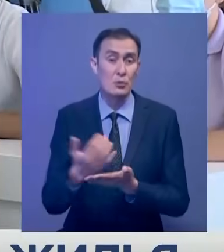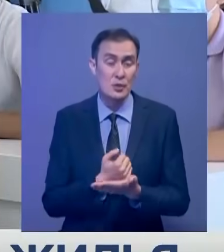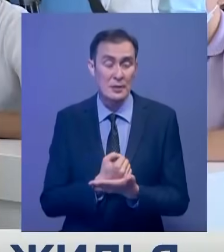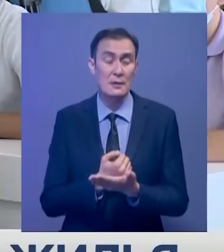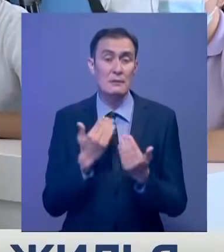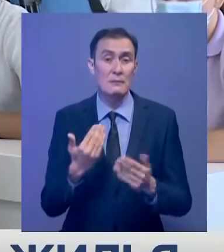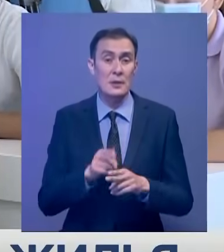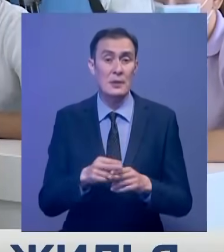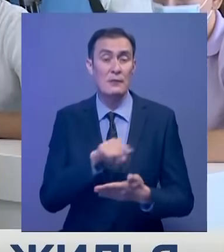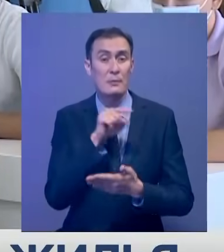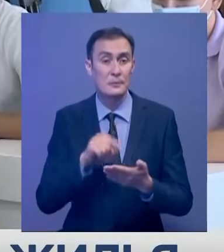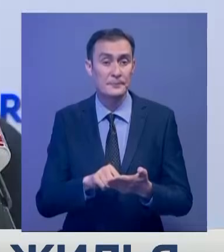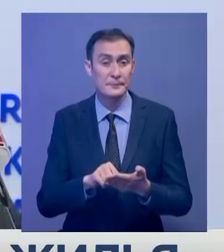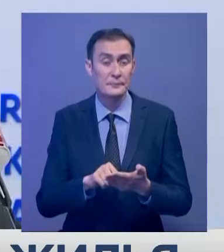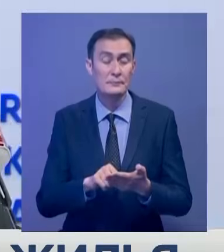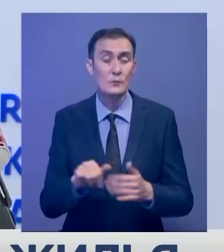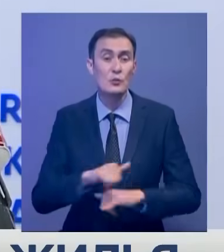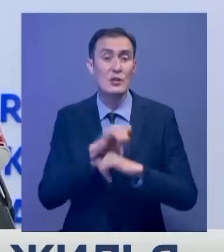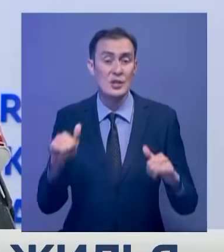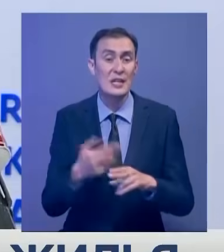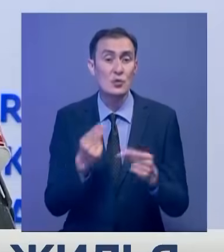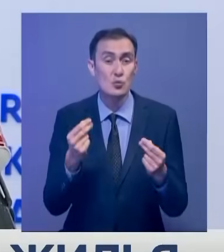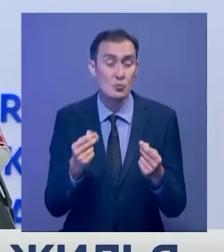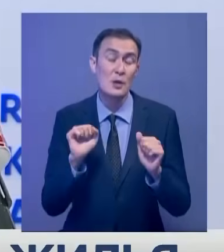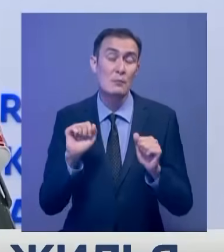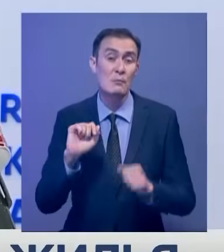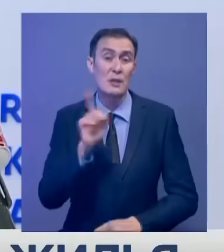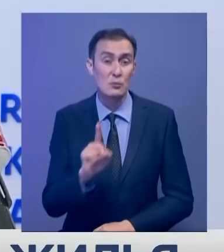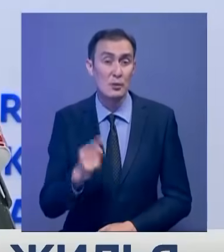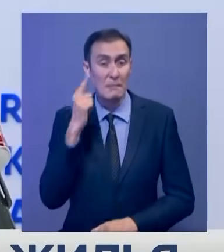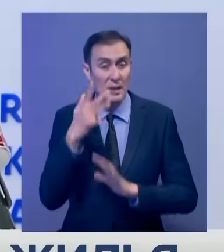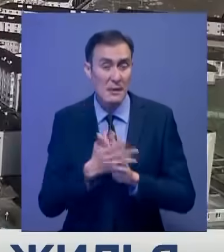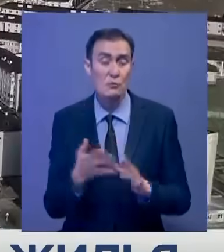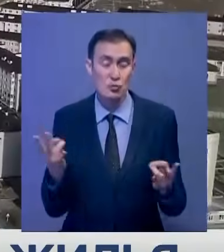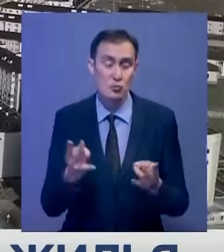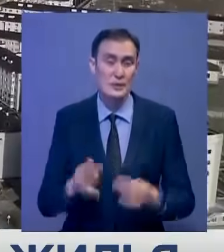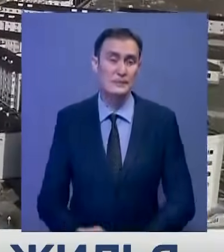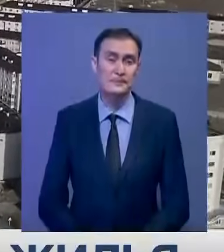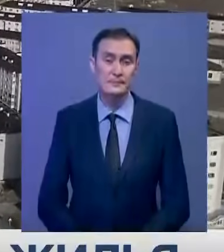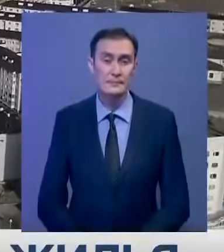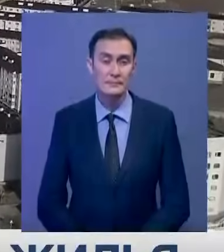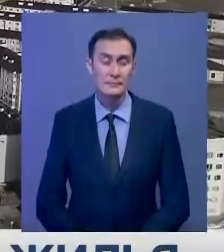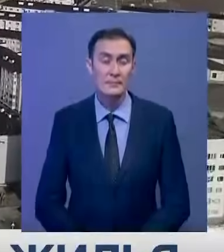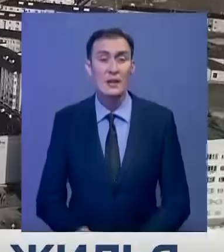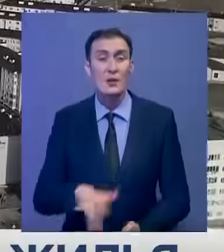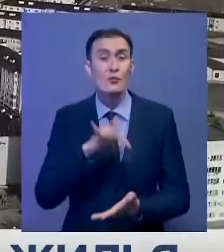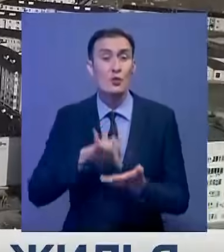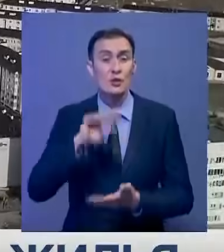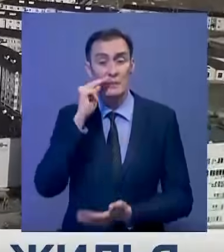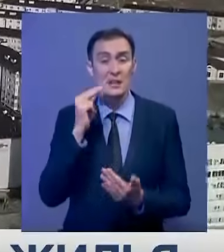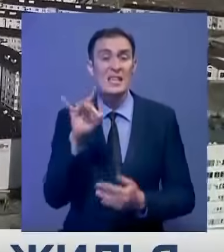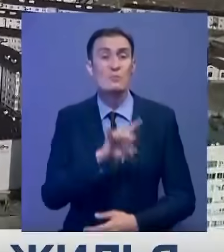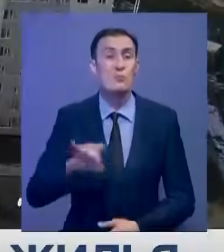сейчас рассматриваем вопрос об увеличении вообще этой суммы, потому что понимаем эту необходимость. С присвоением Шымкенту статуса